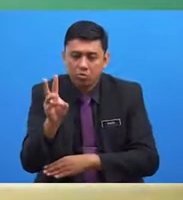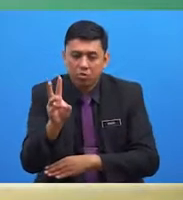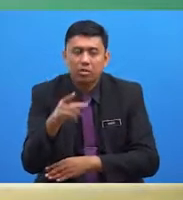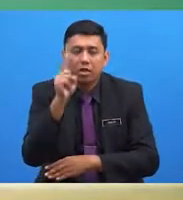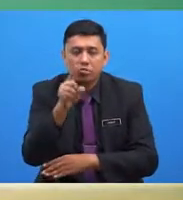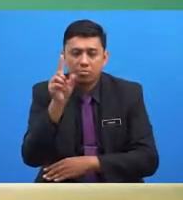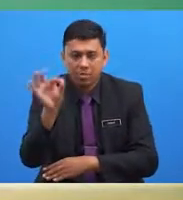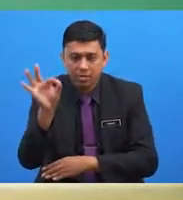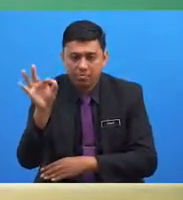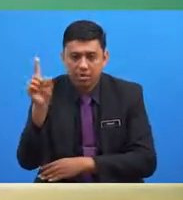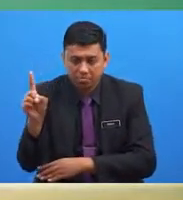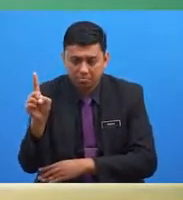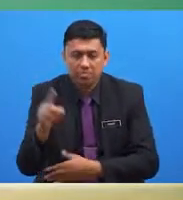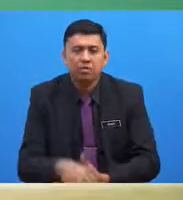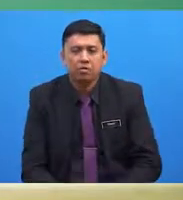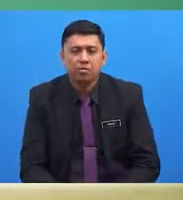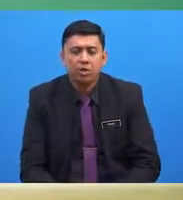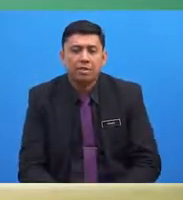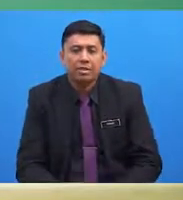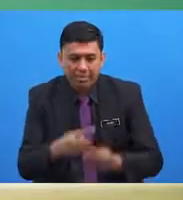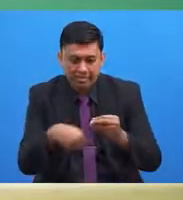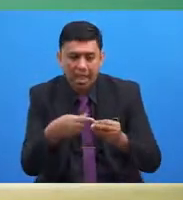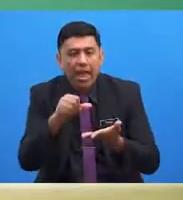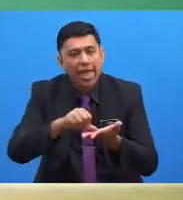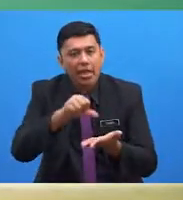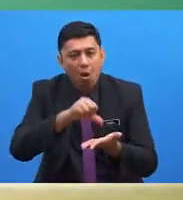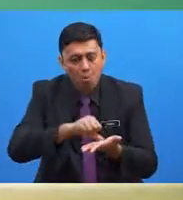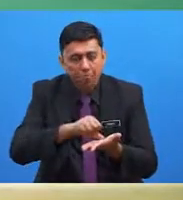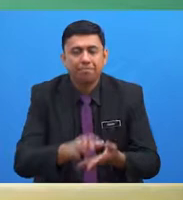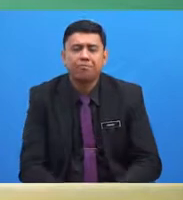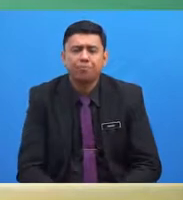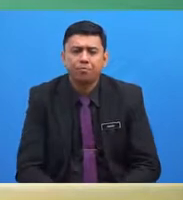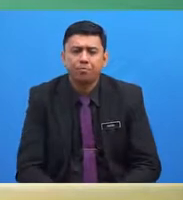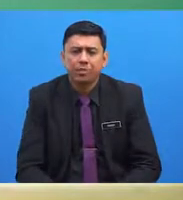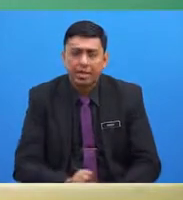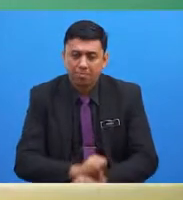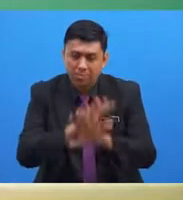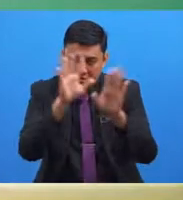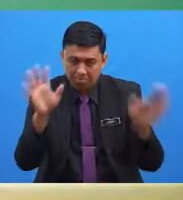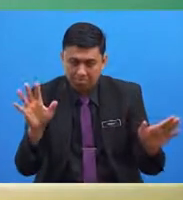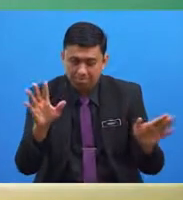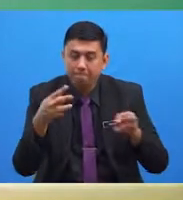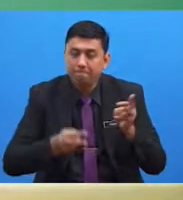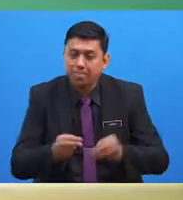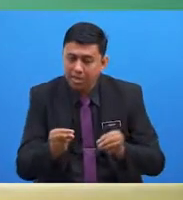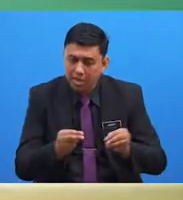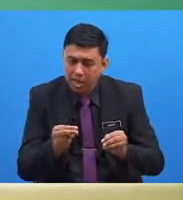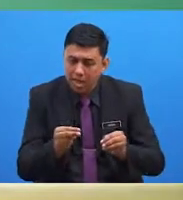1991 berkaitan aspek perakaunan. Menerangkan tujuan perniagaan perkongsian